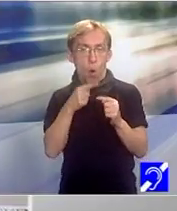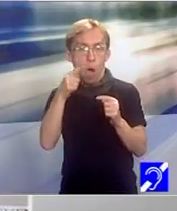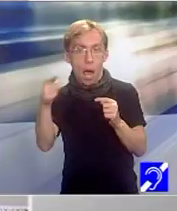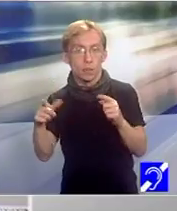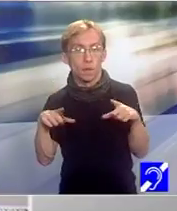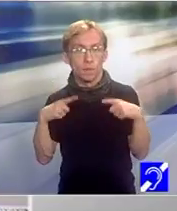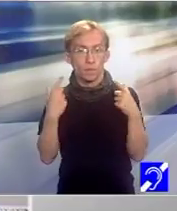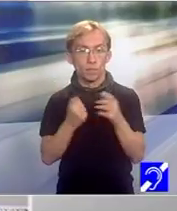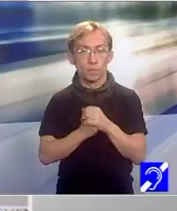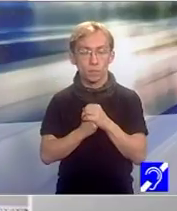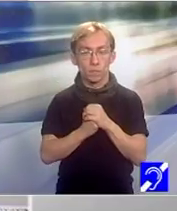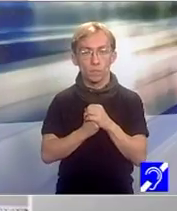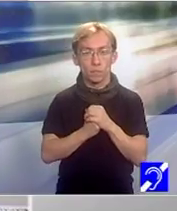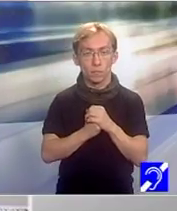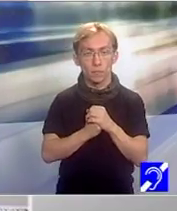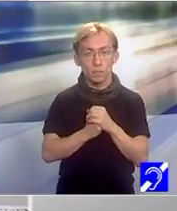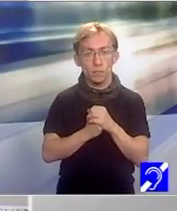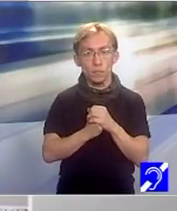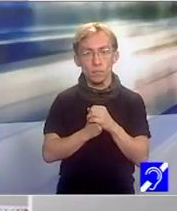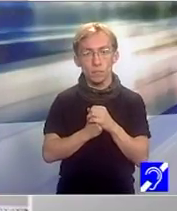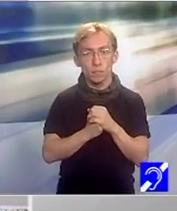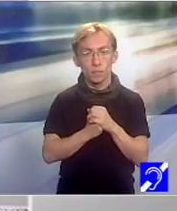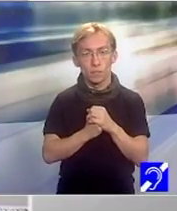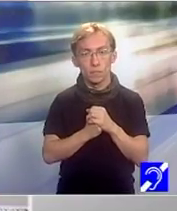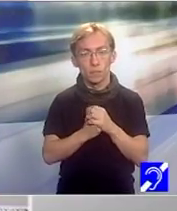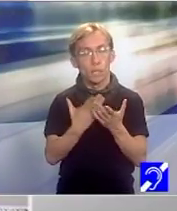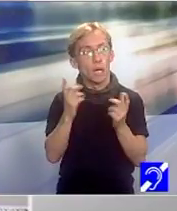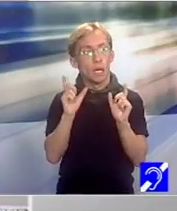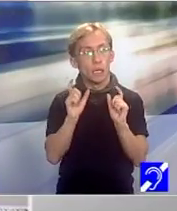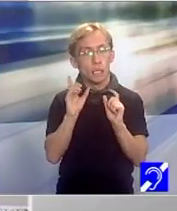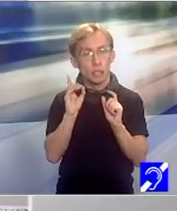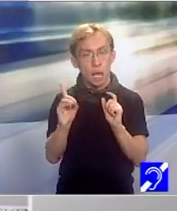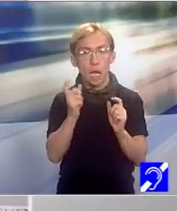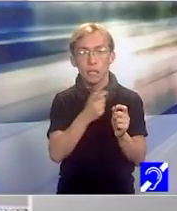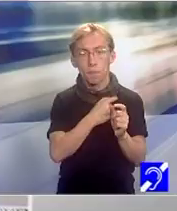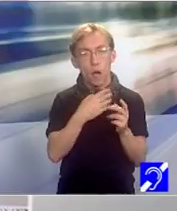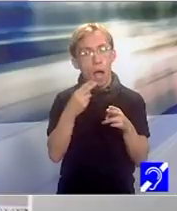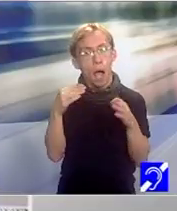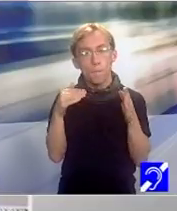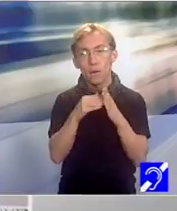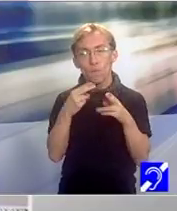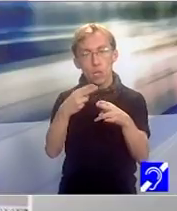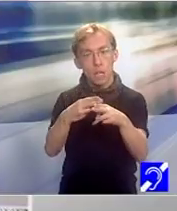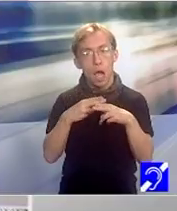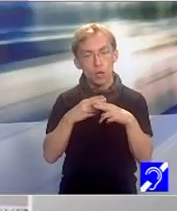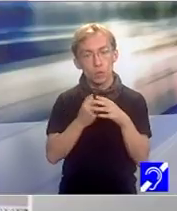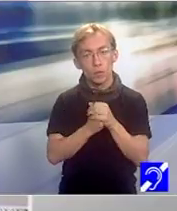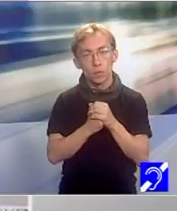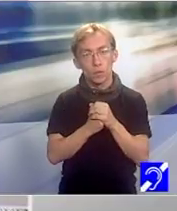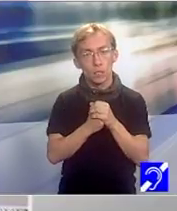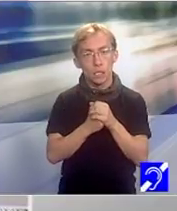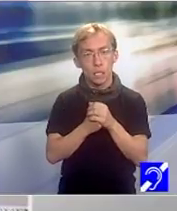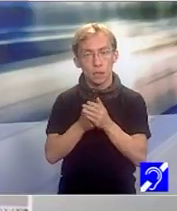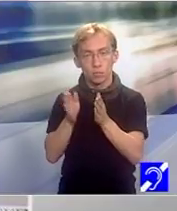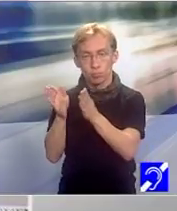Sunt un om care mă încățără la liber. Ca să pot să-mi desfac sticla de apă, am nevoie de ajutor. Să faci trecerea de